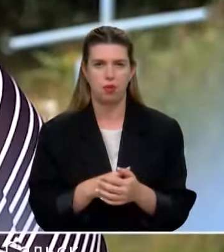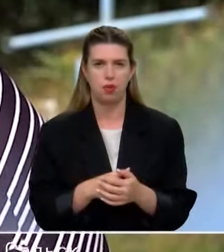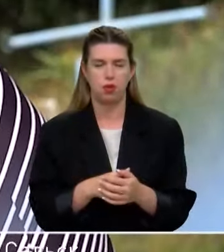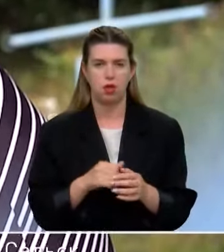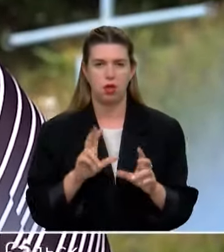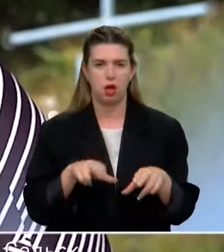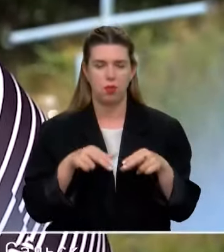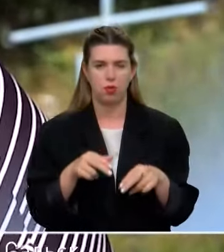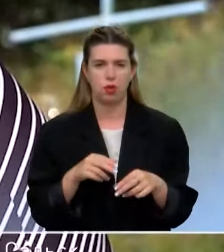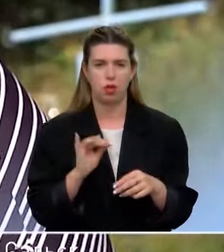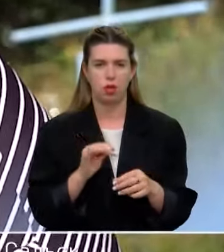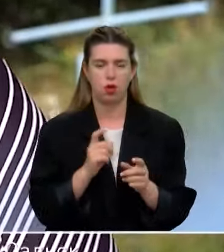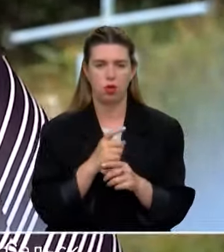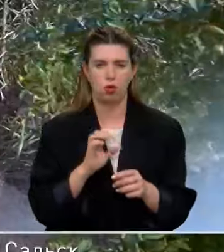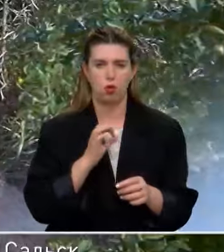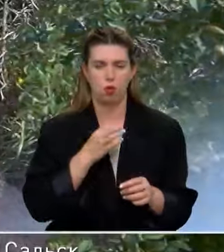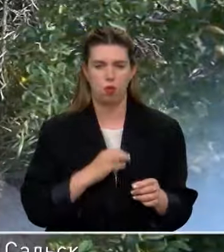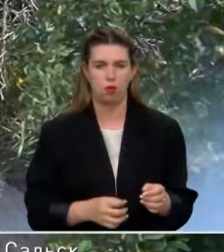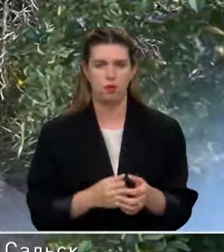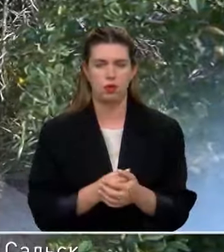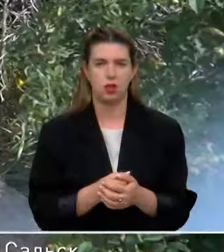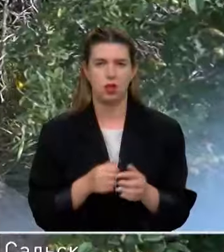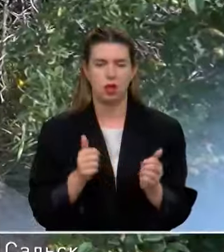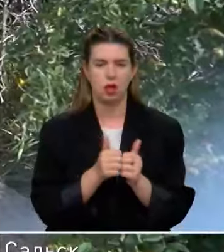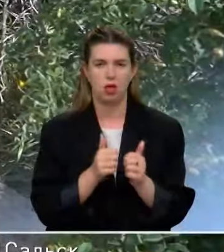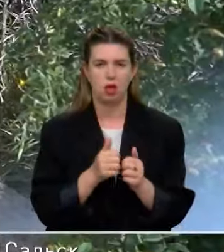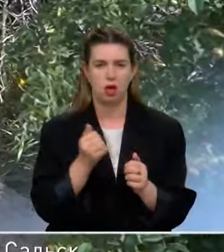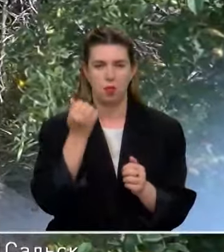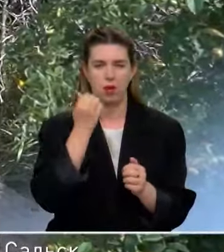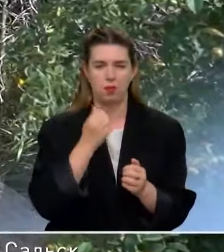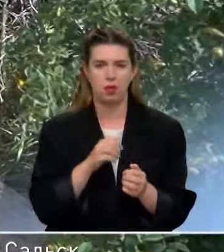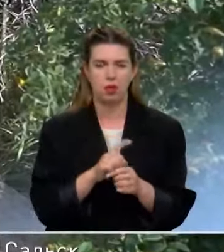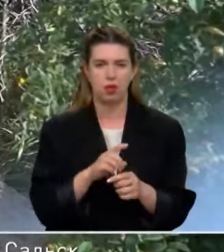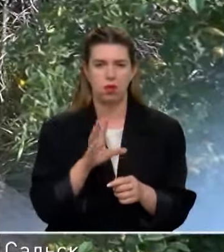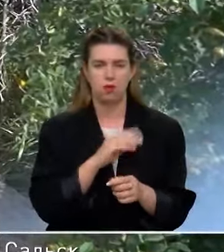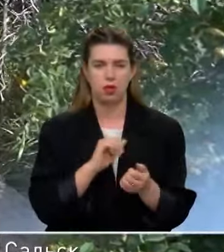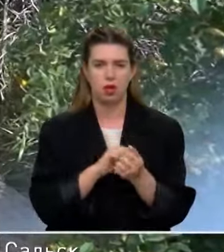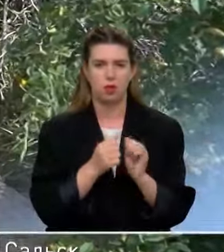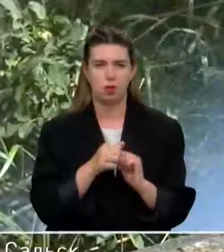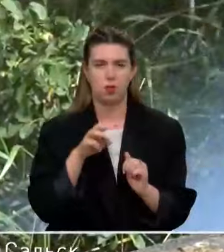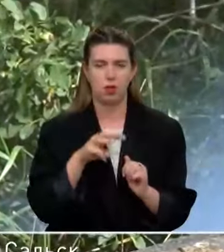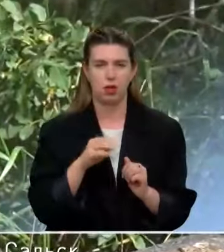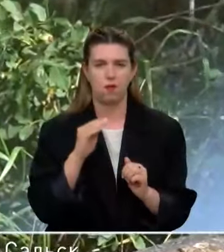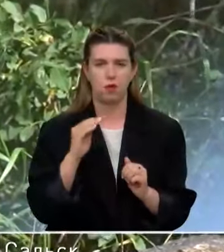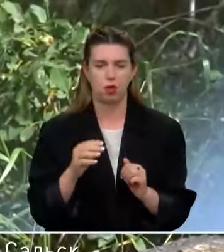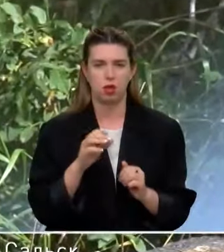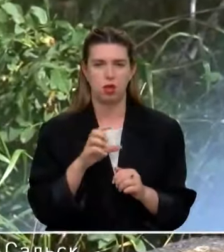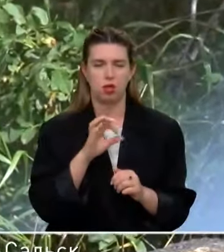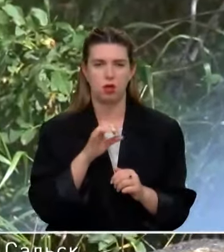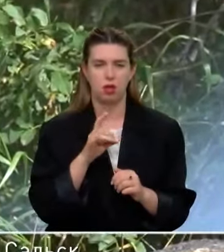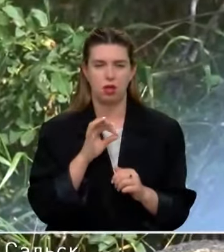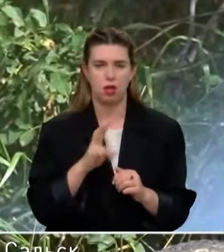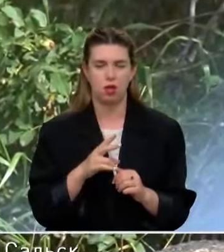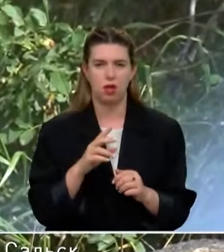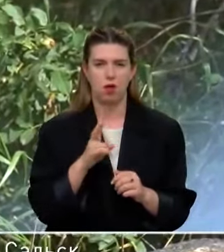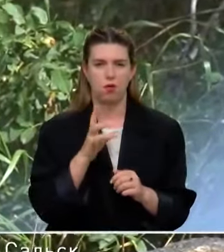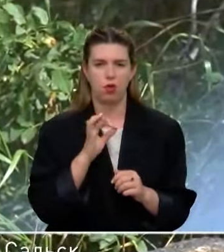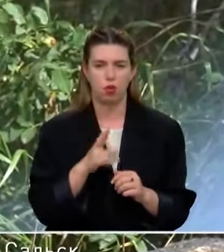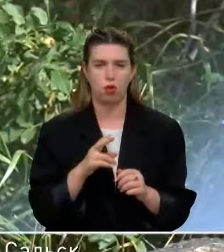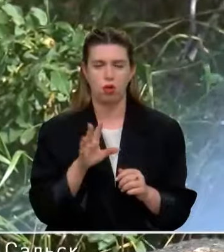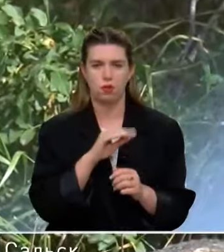каблук и костяная пуговица а рядом с мраморной плитой стоит могильный камень Маргариту фёдоровичу сарандинакину